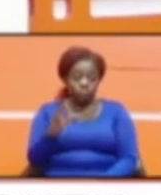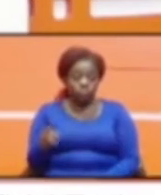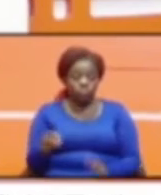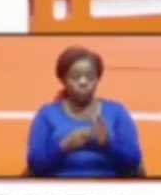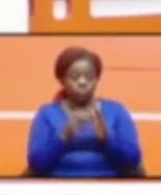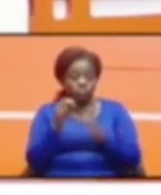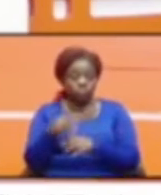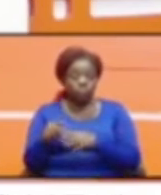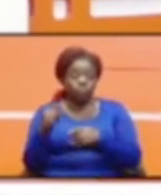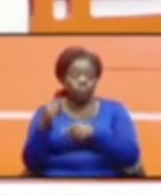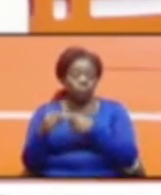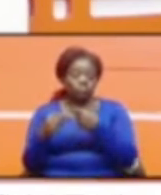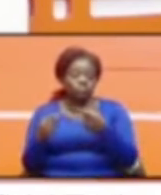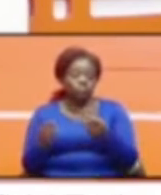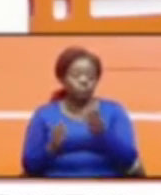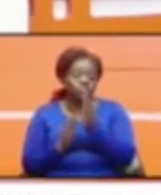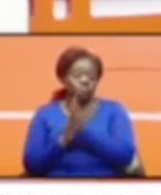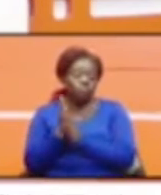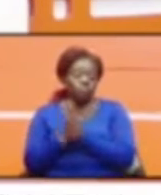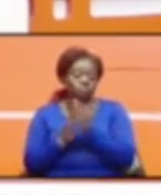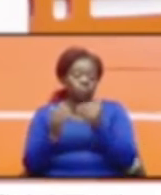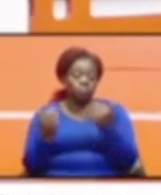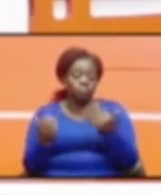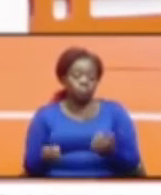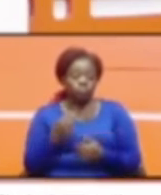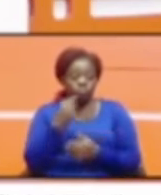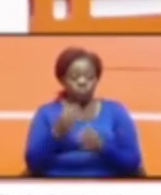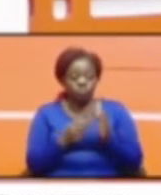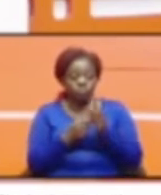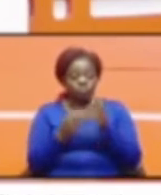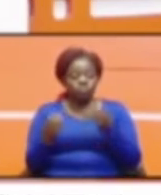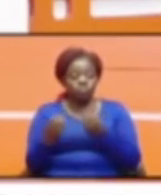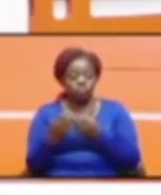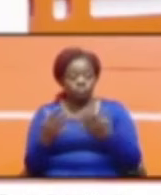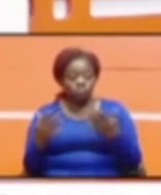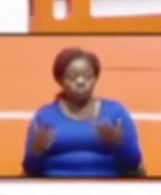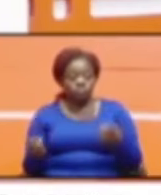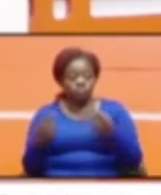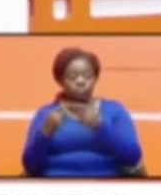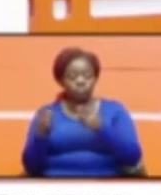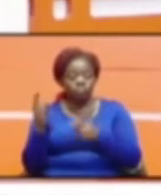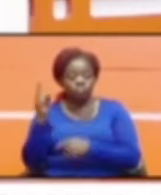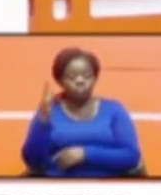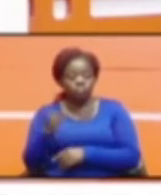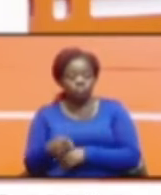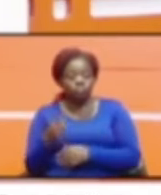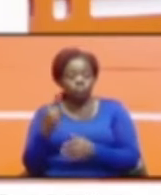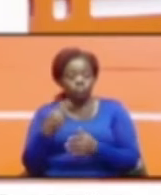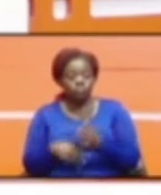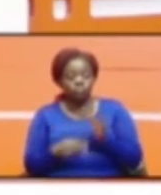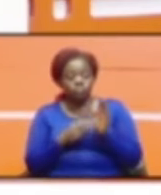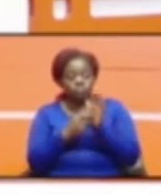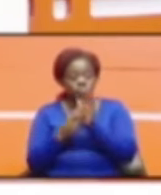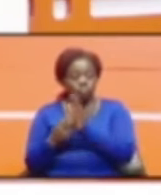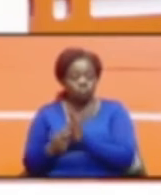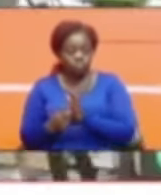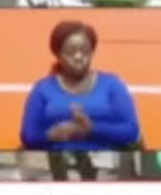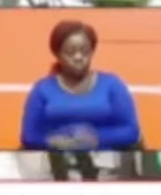Omwoleso guno gweyongeddemu ebbugumu nga n'abagenda okwolesa bangi batandise okutuusa ebyo